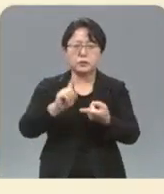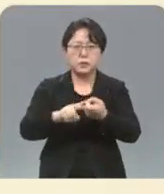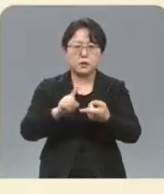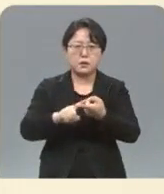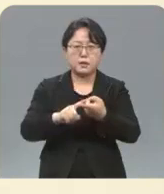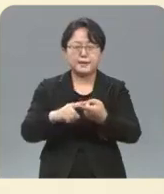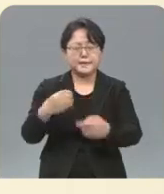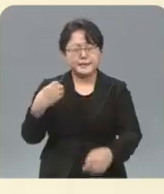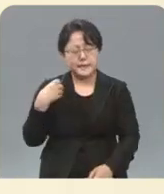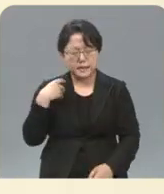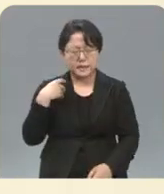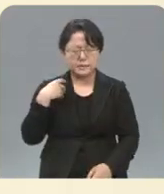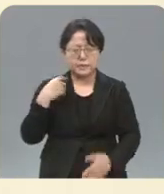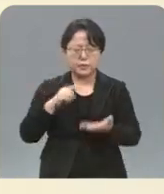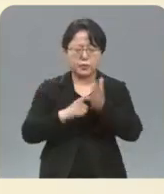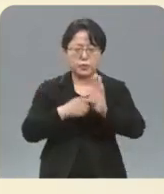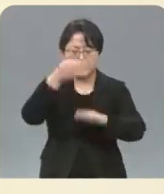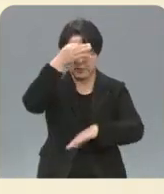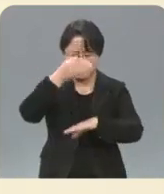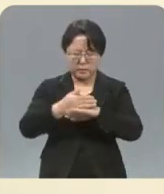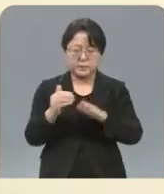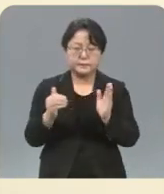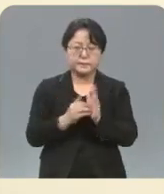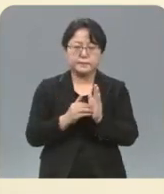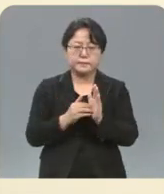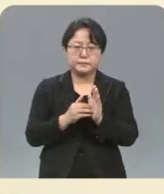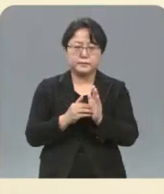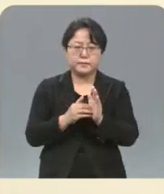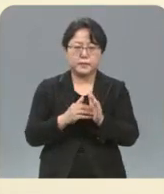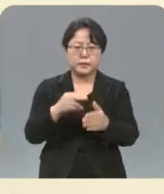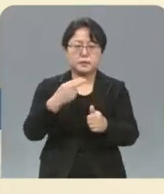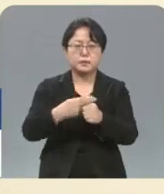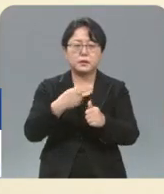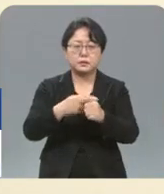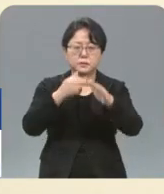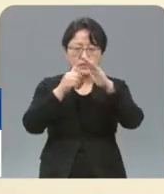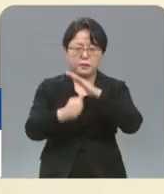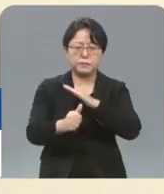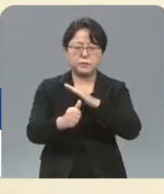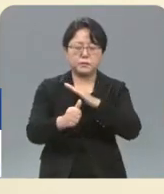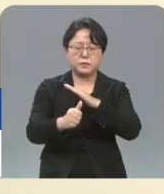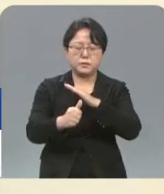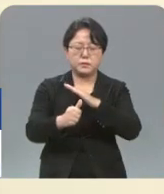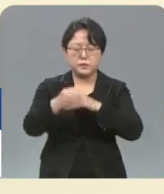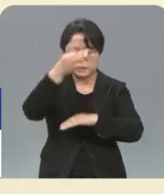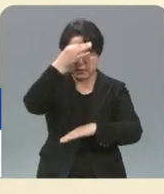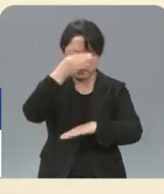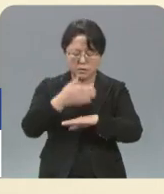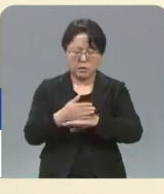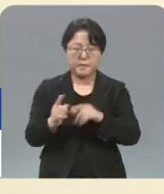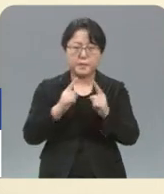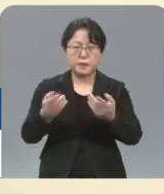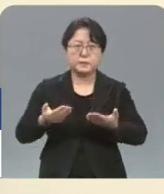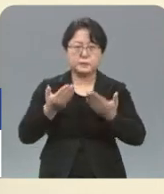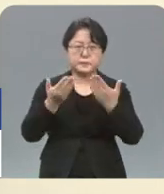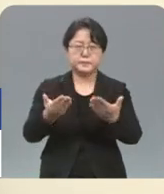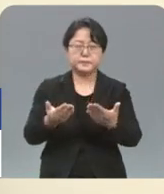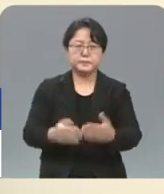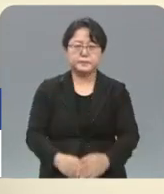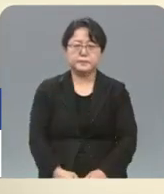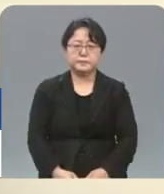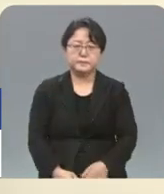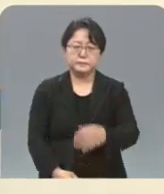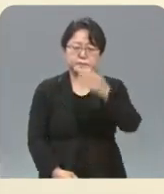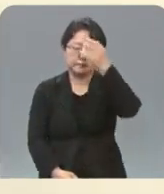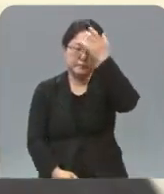책임을 통감한다며 사과했습니다. 전체 교직원을 대표해서 총심으로 사과의 말씀을 드립니다.